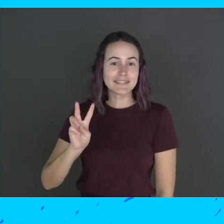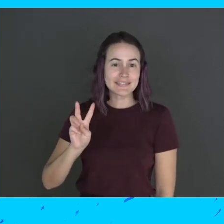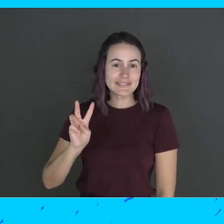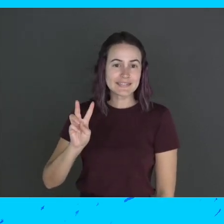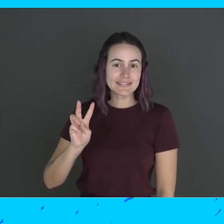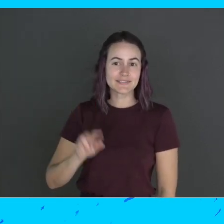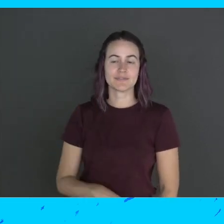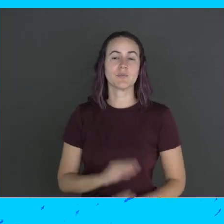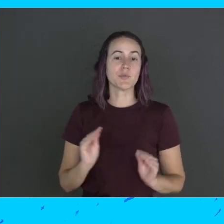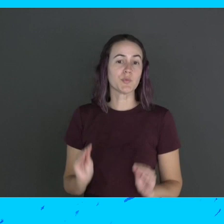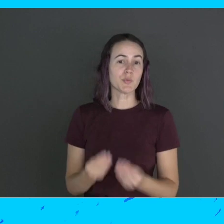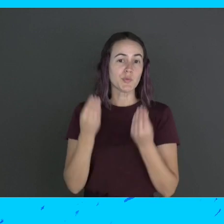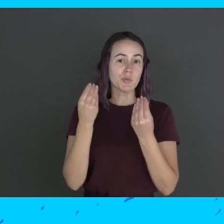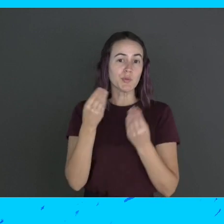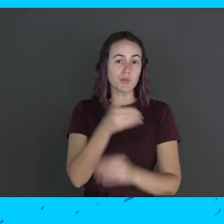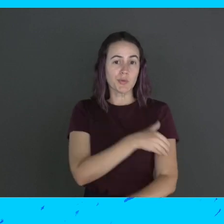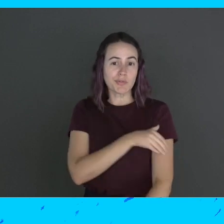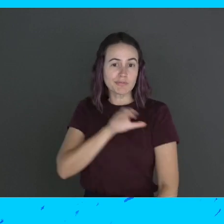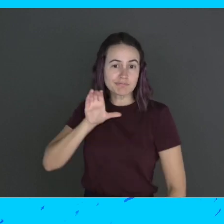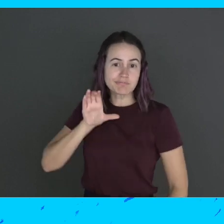je suis l'ambassadeur de